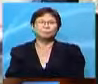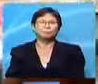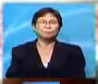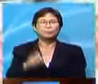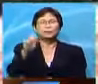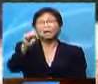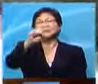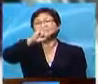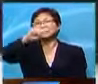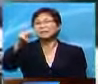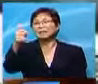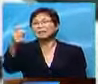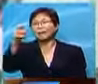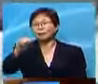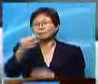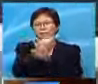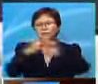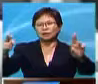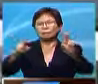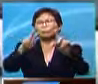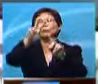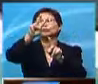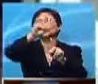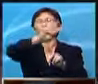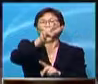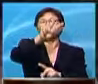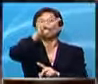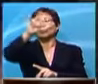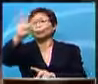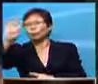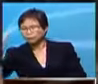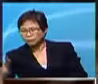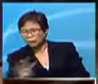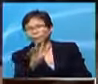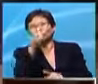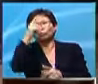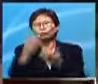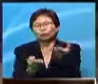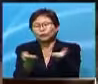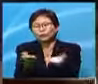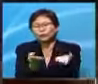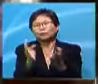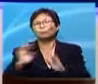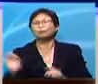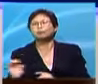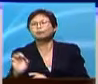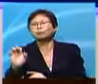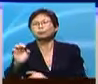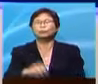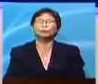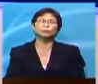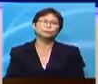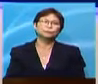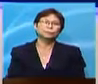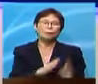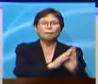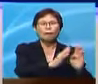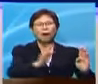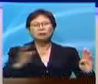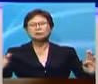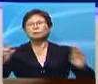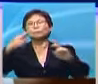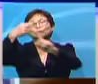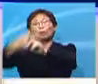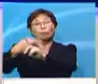sgam bersiap sedia 24 jam bagi memberi khidmat kecemasan sepanjang